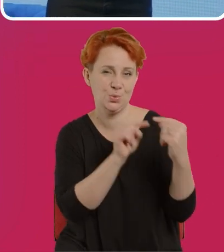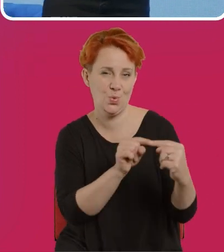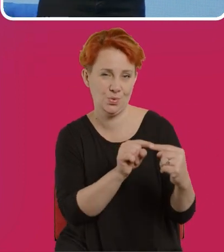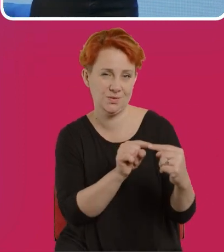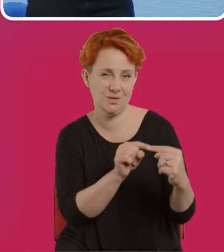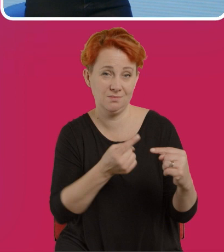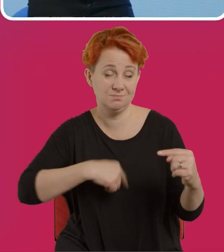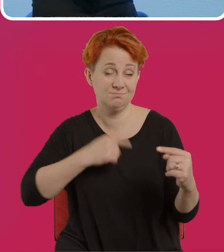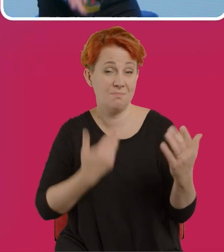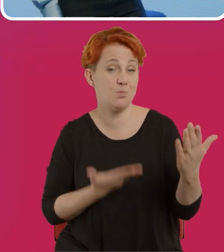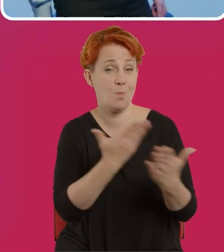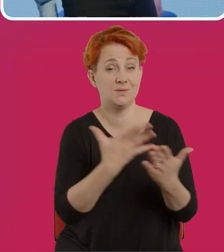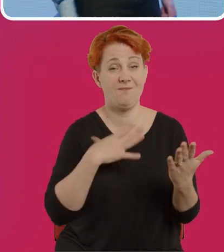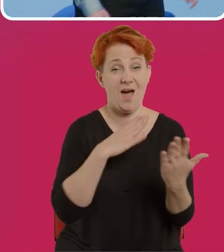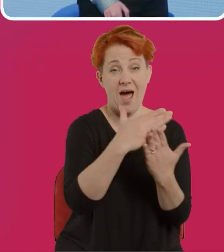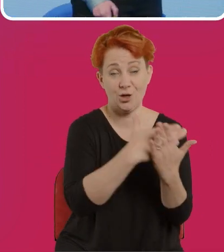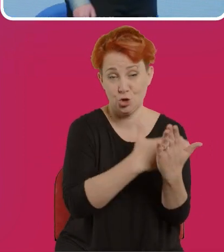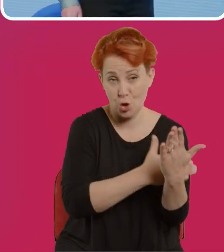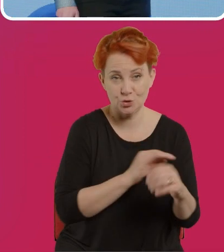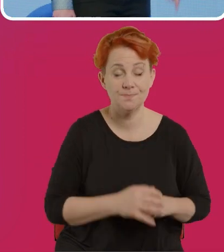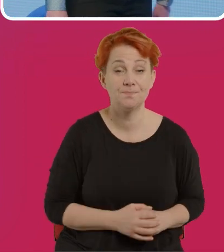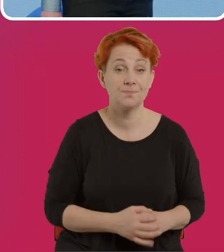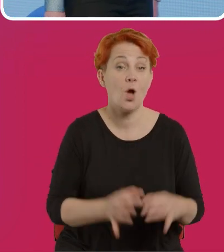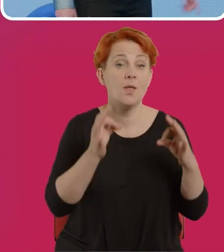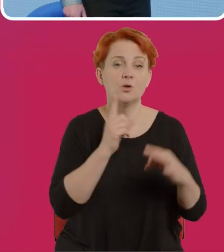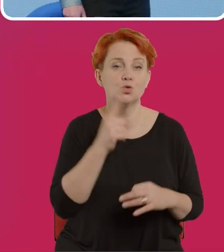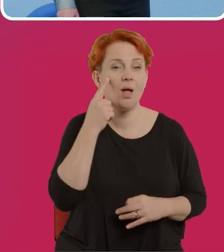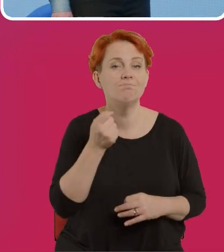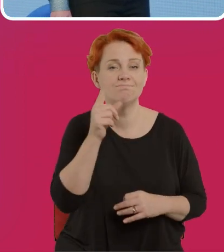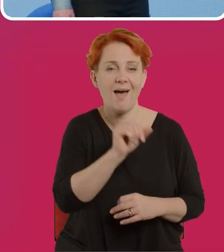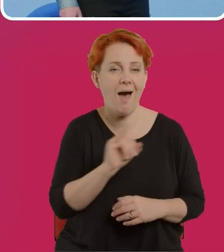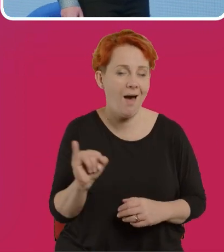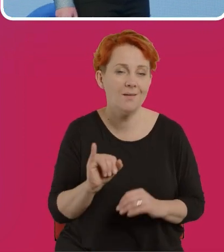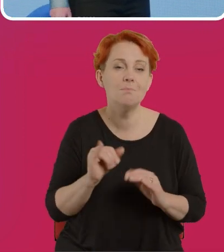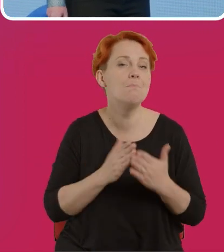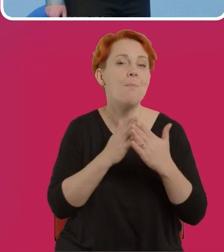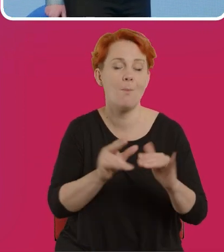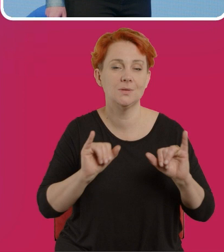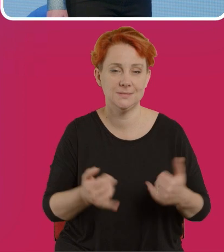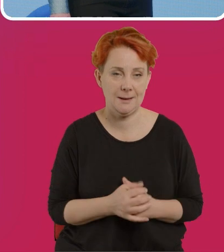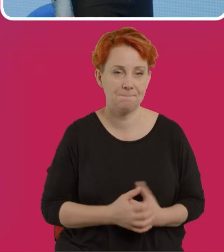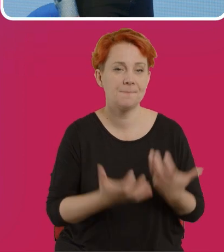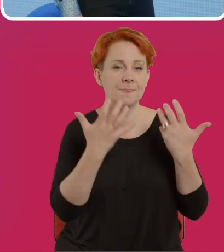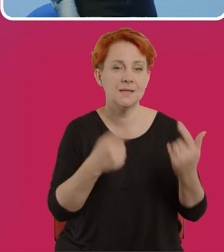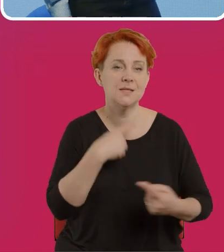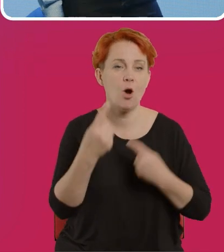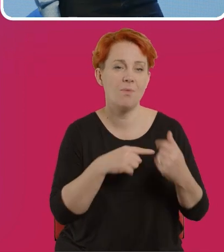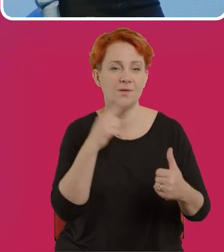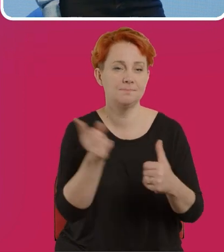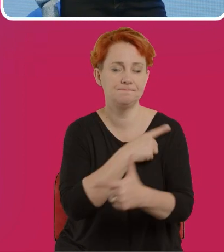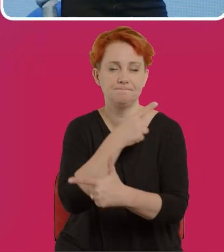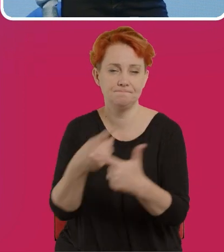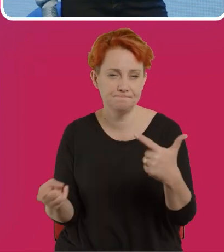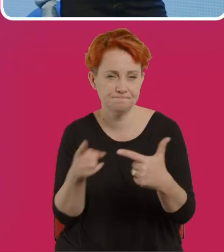naszej propozycji wartości. I teraz jak AI tutaj może pomóc? O dwóch pluginach chciałabym powiedzieć. Ask your